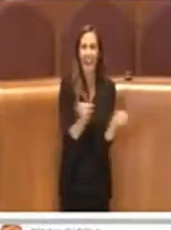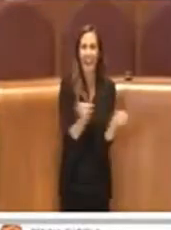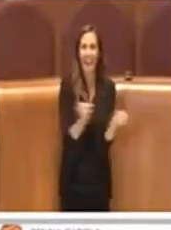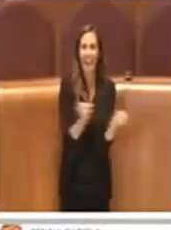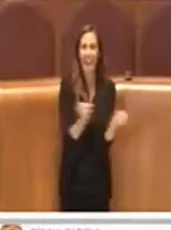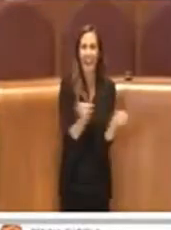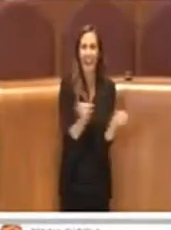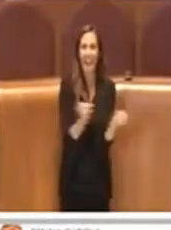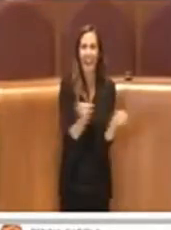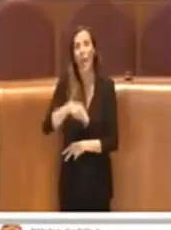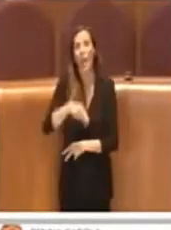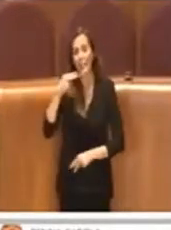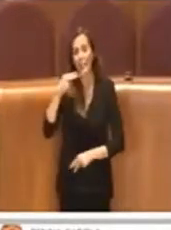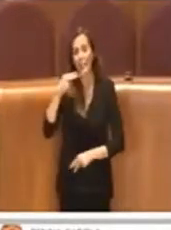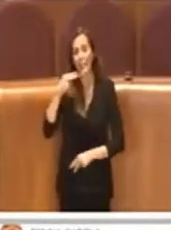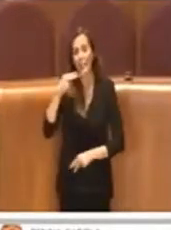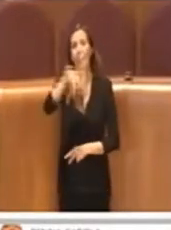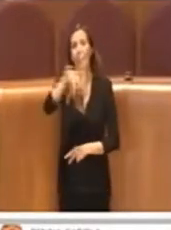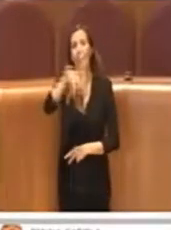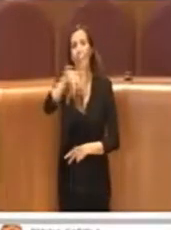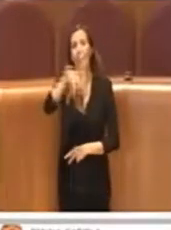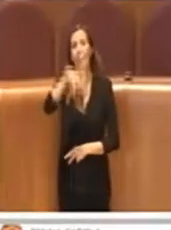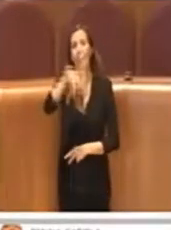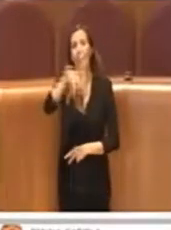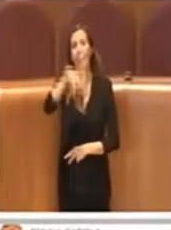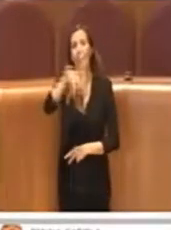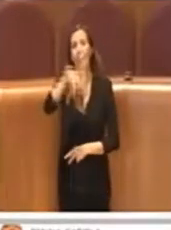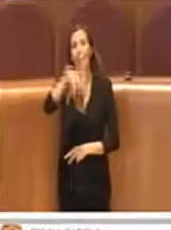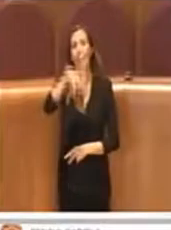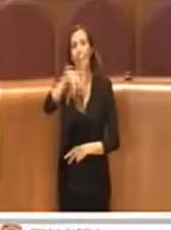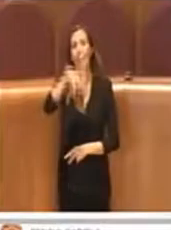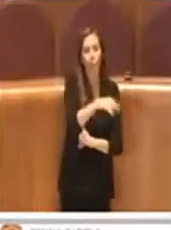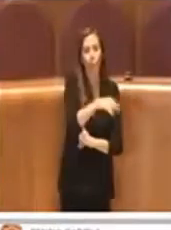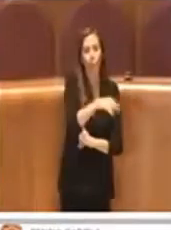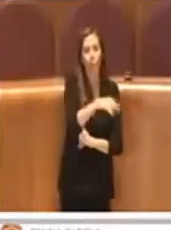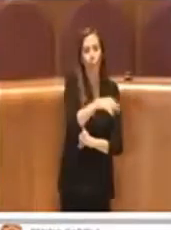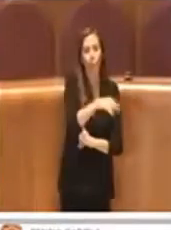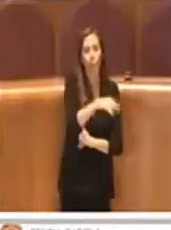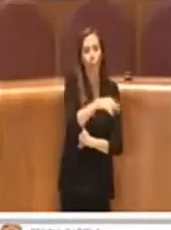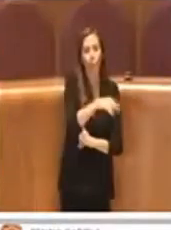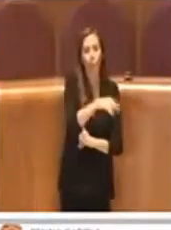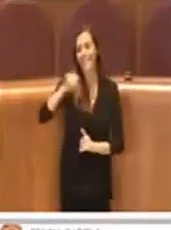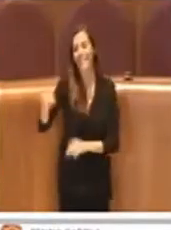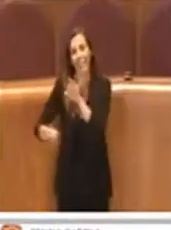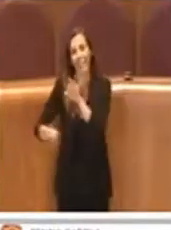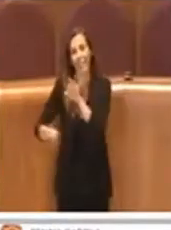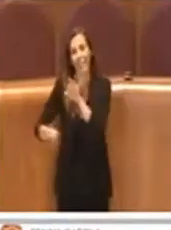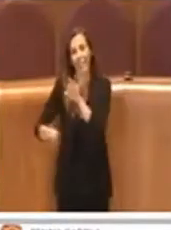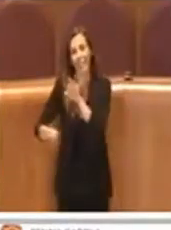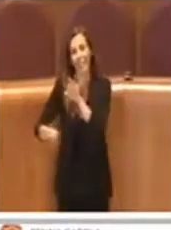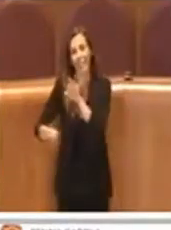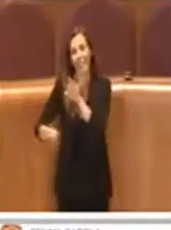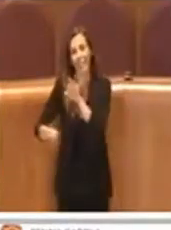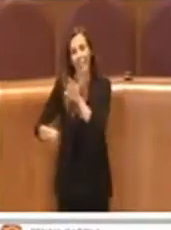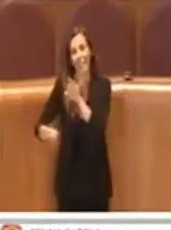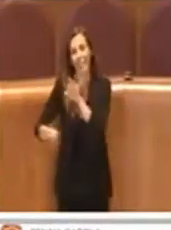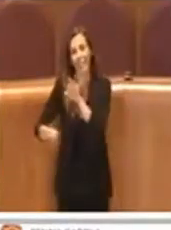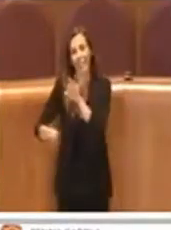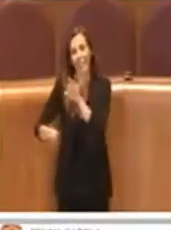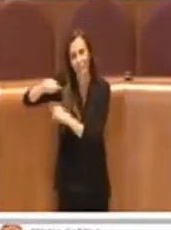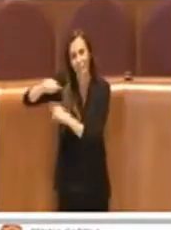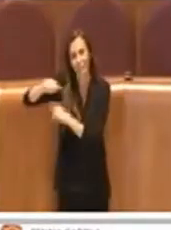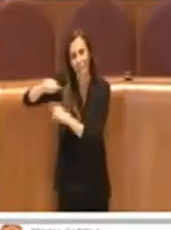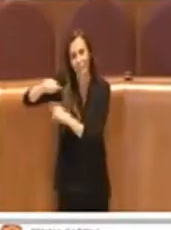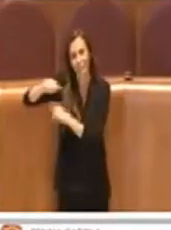questa, quindi spettacolo viaggiante, parco divertimento e punto verde infanzia, che sono disciplinati dallo stesso regolamento, all'interno di questa delibera lo